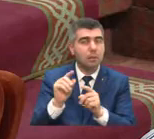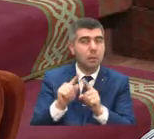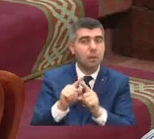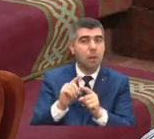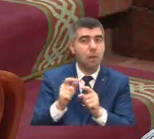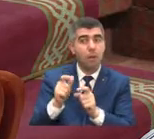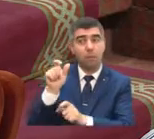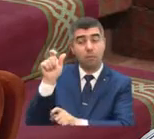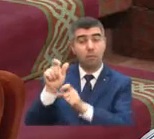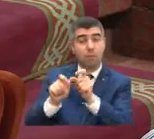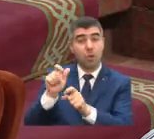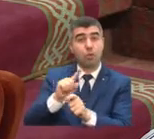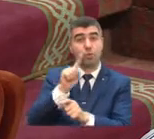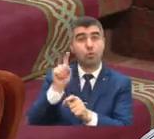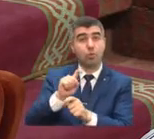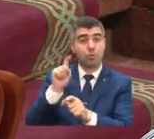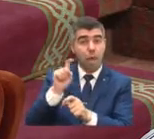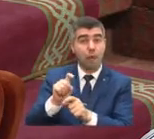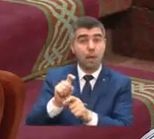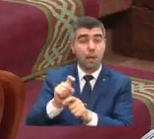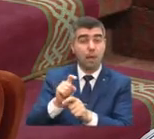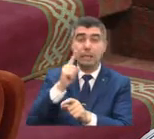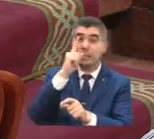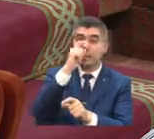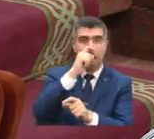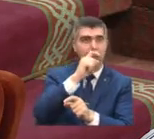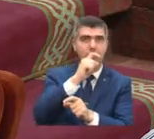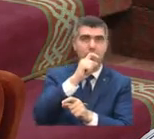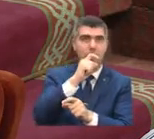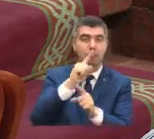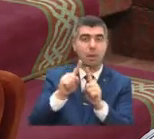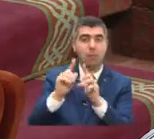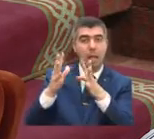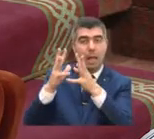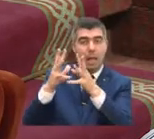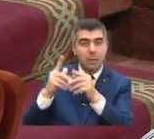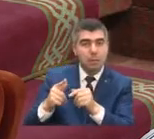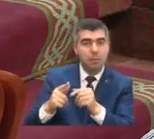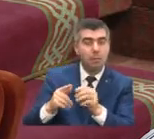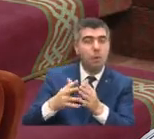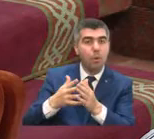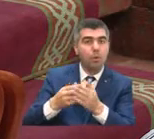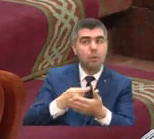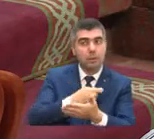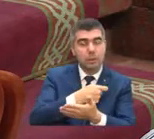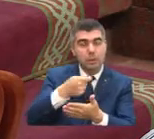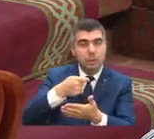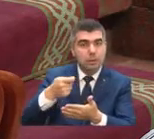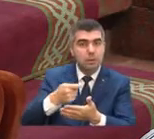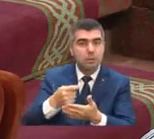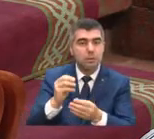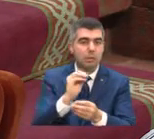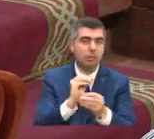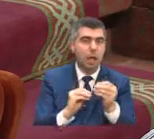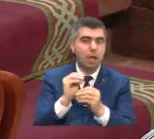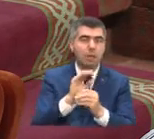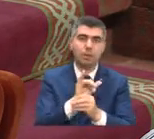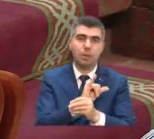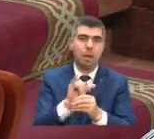لأن كل شيء راه واحد كاين يستقسم اللي هو يكون عادل ومرن